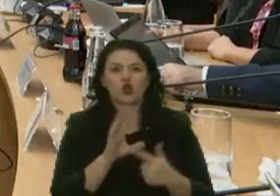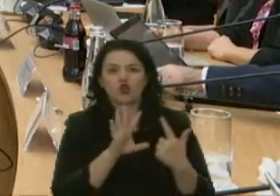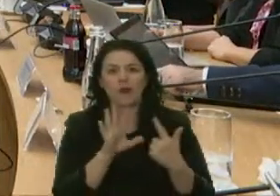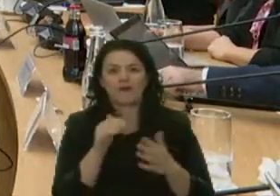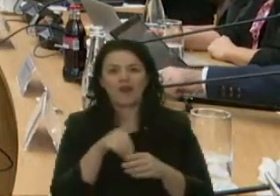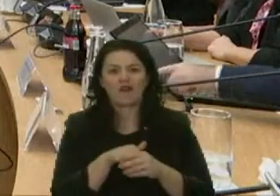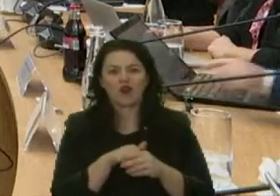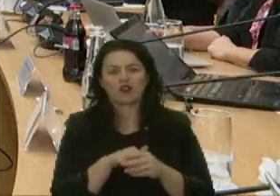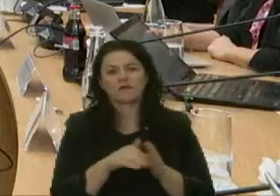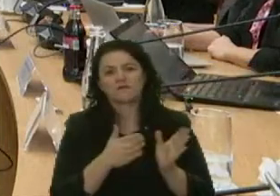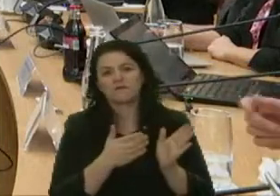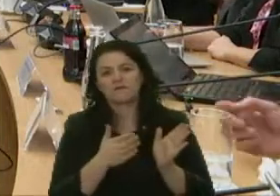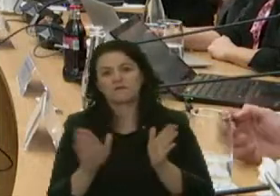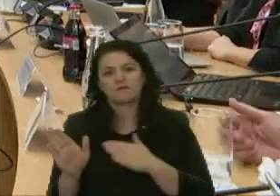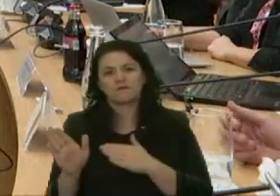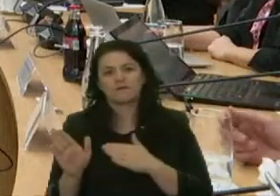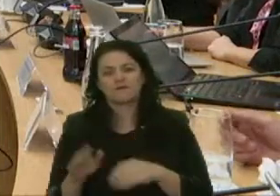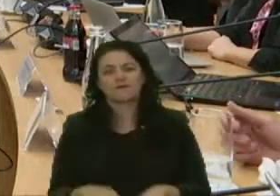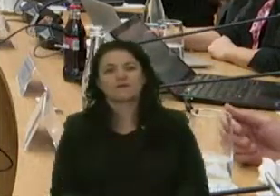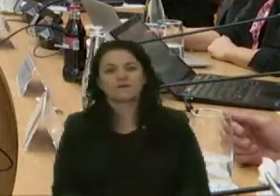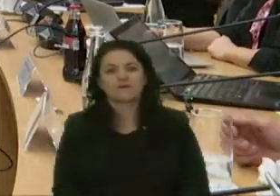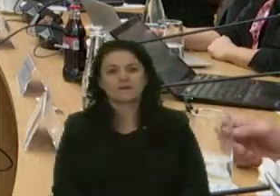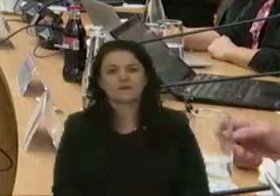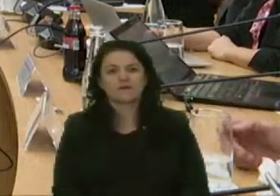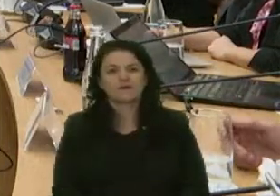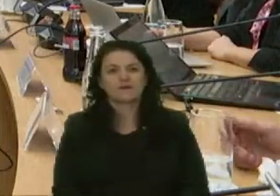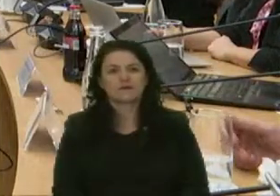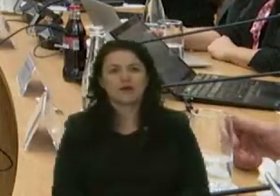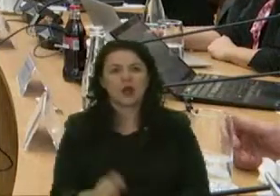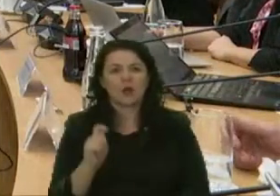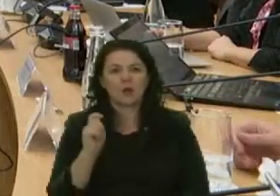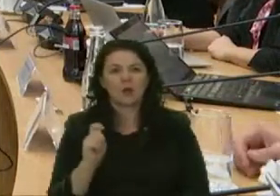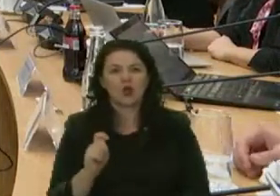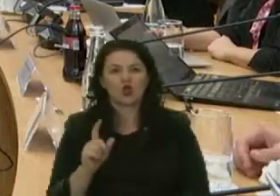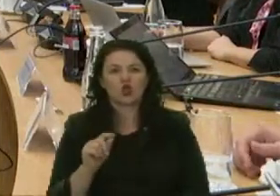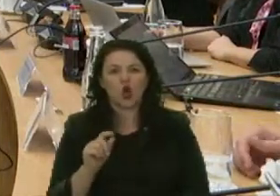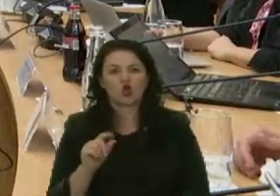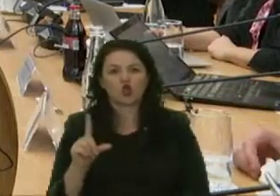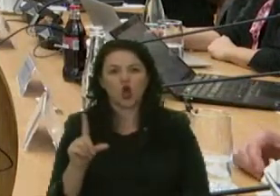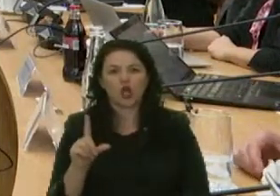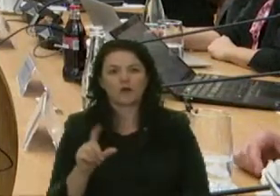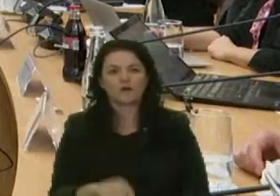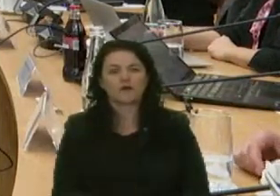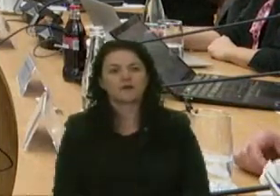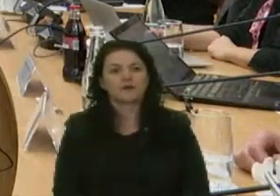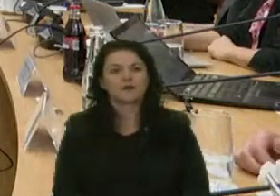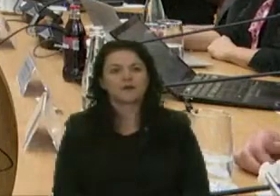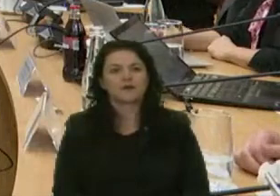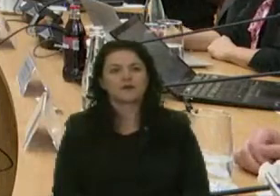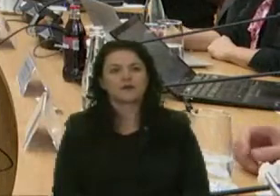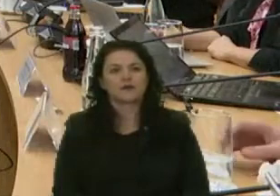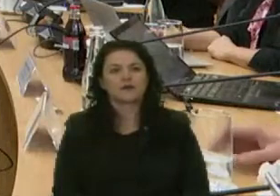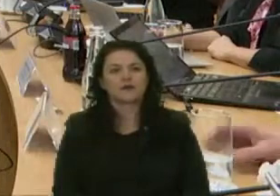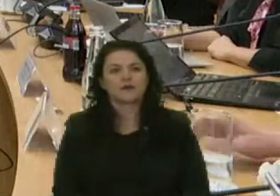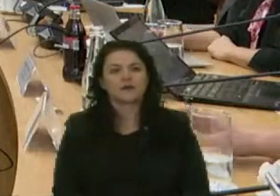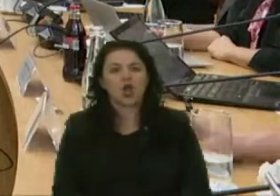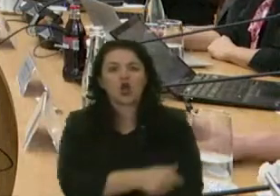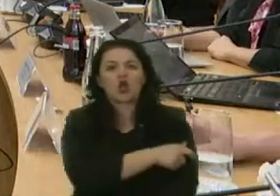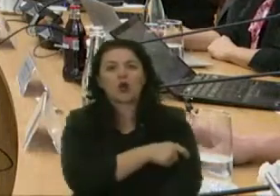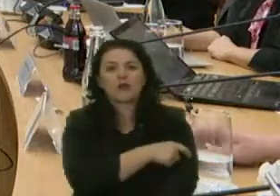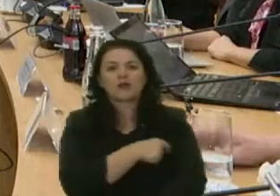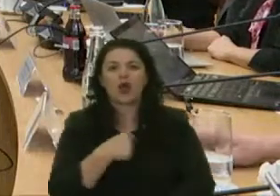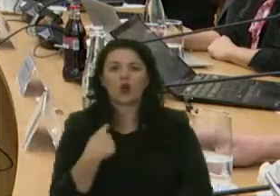începând cu punctul 22 cvorumul de ședință este de 26 punctul 22 Comisia 1